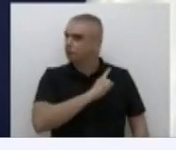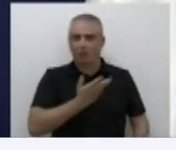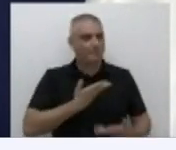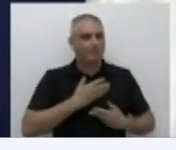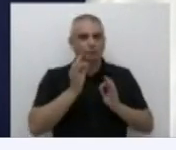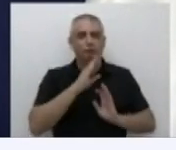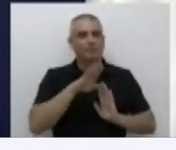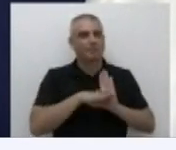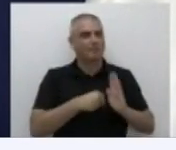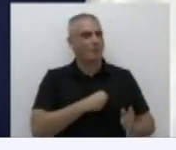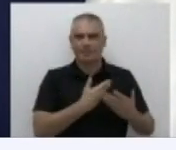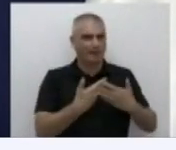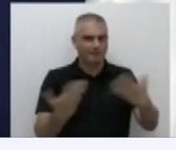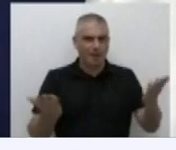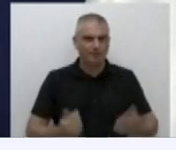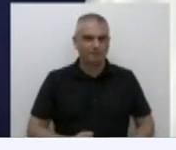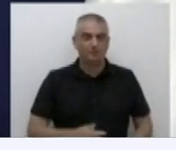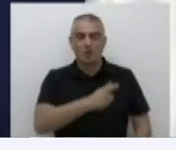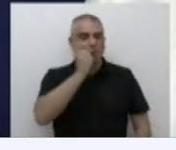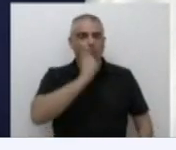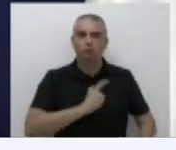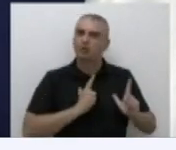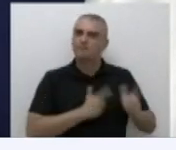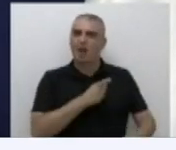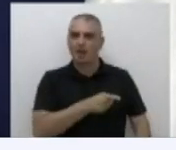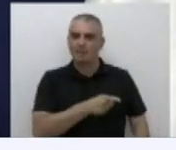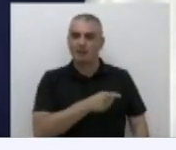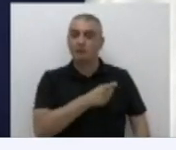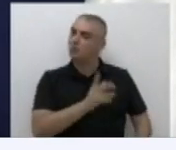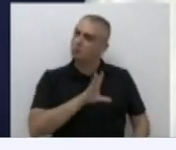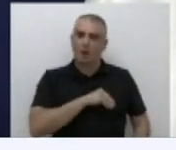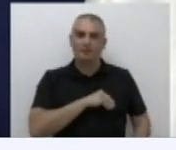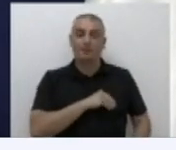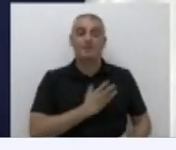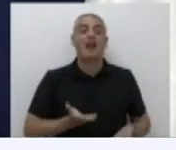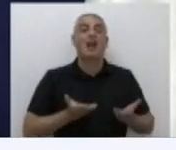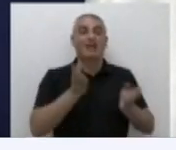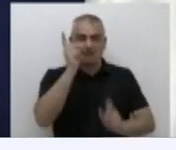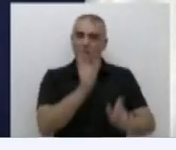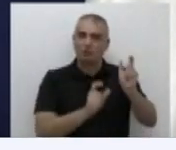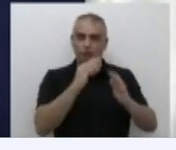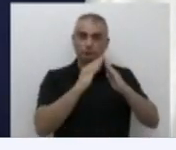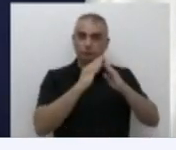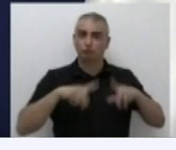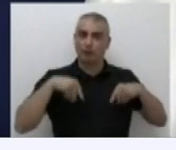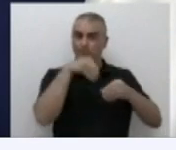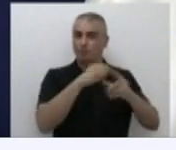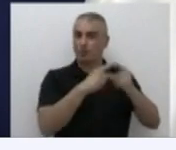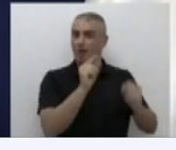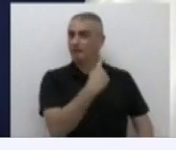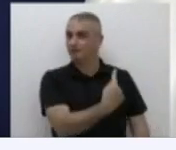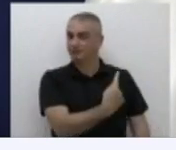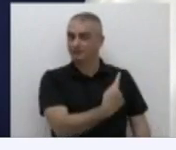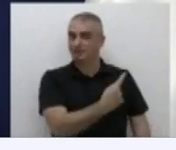ذلك رضع ومسنين دون أي ظروف إنسانية. مجرمي حرب مستعدون للتضحية